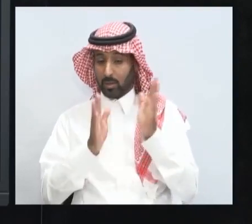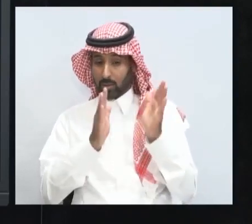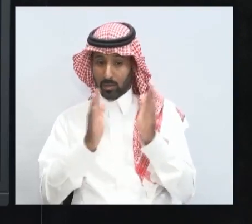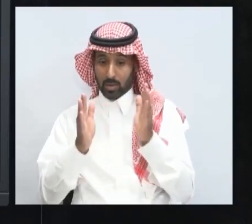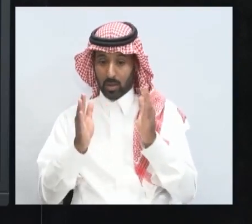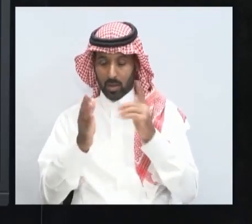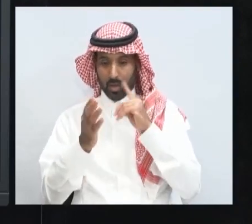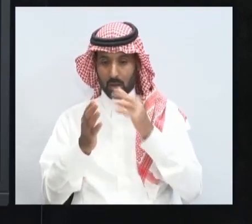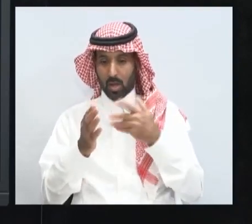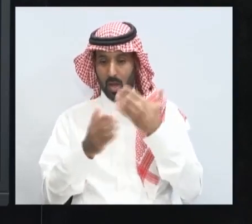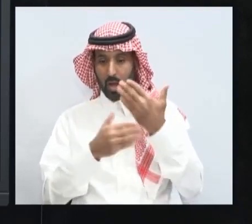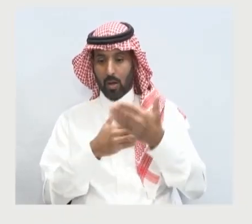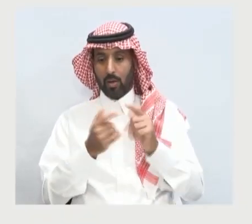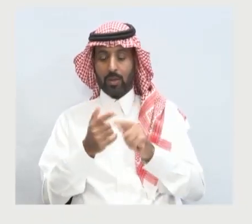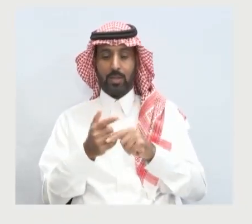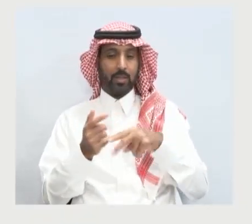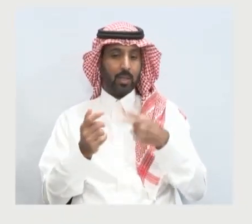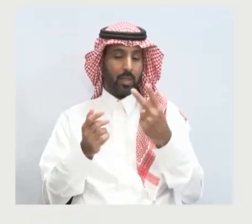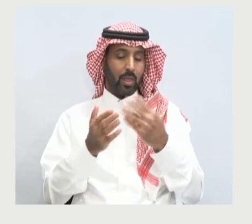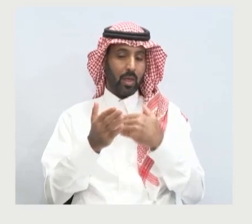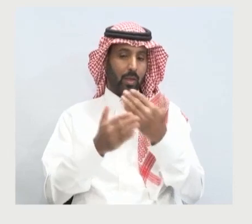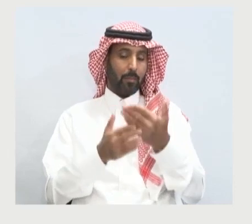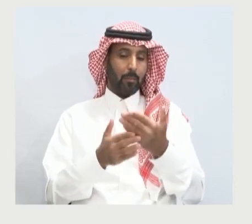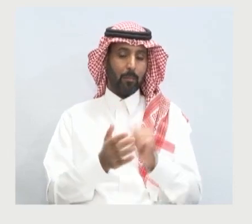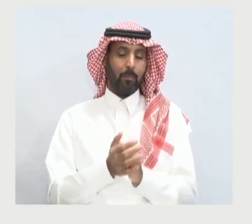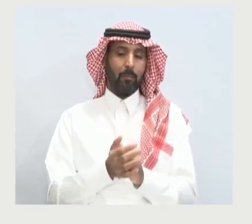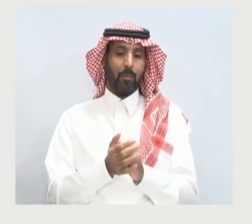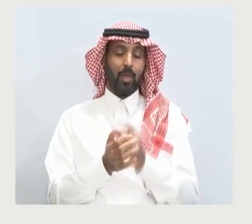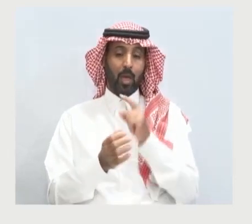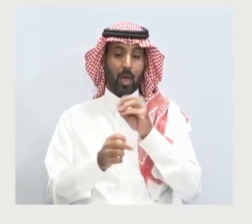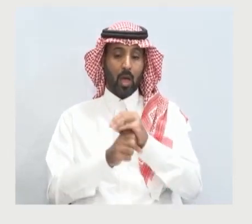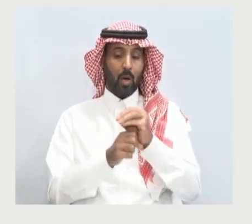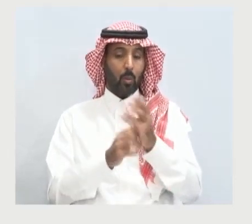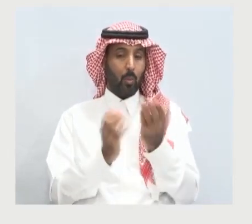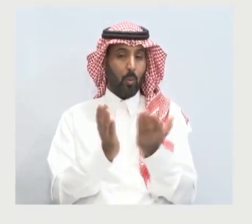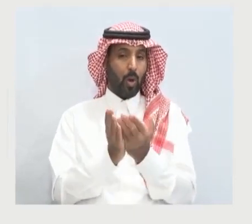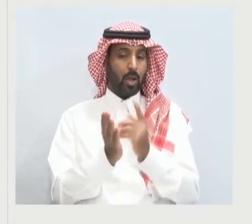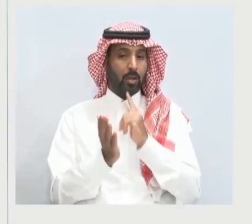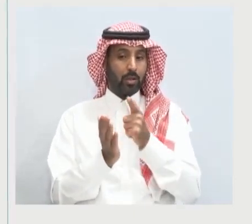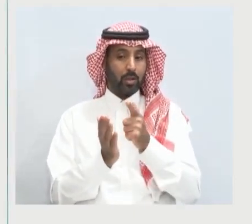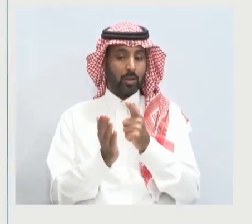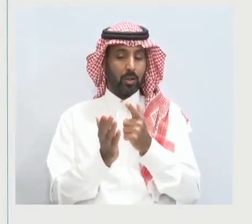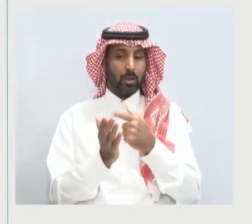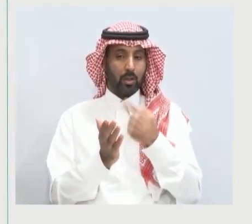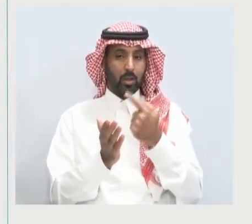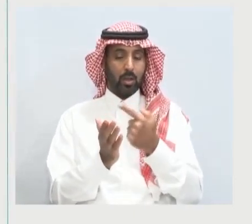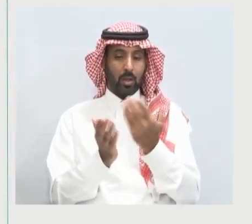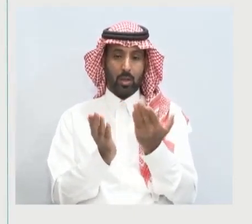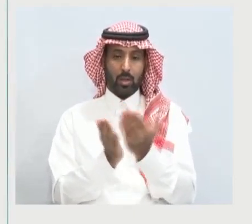المتقدم الجزء الثالث تكلمنا في الحصه الماضيه عن